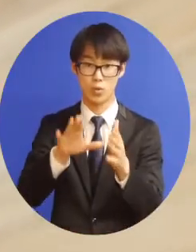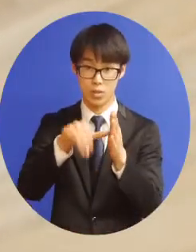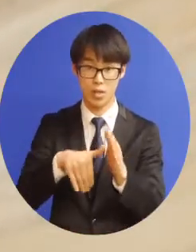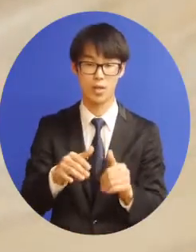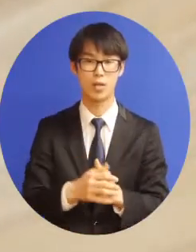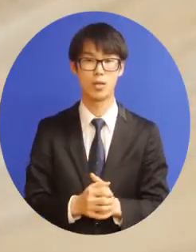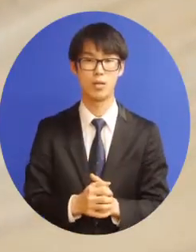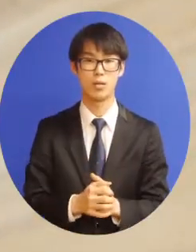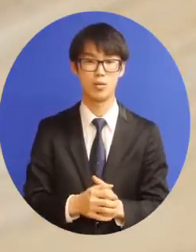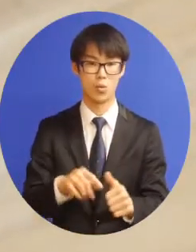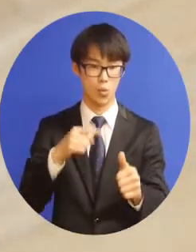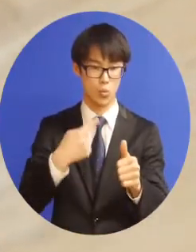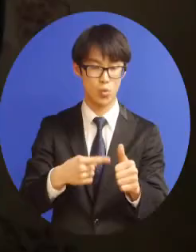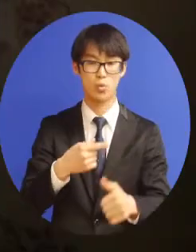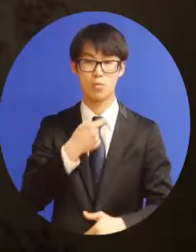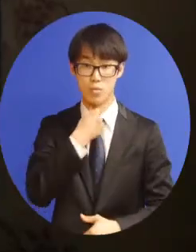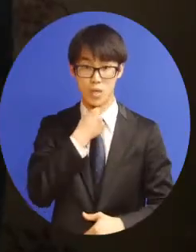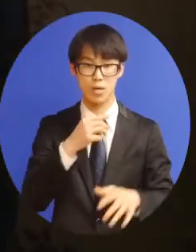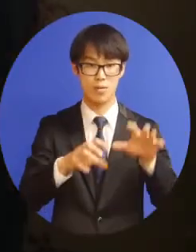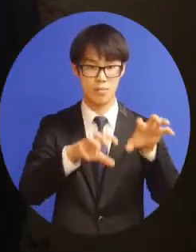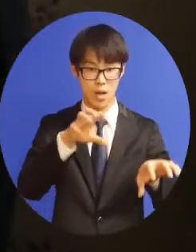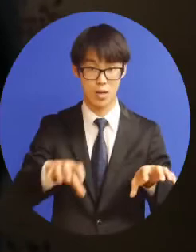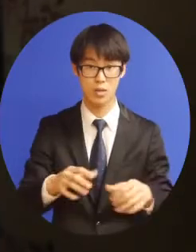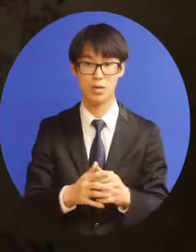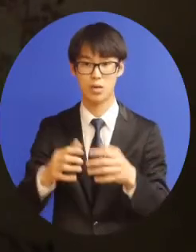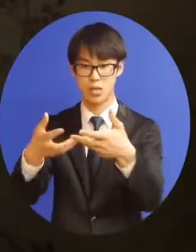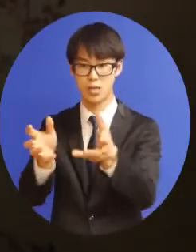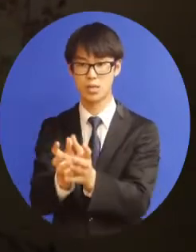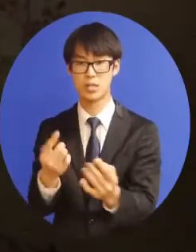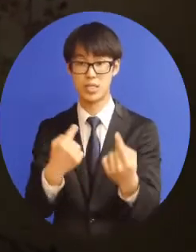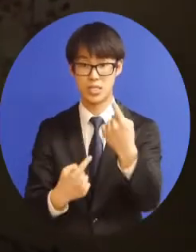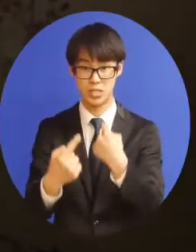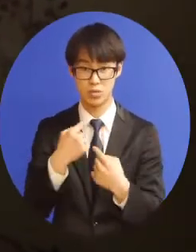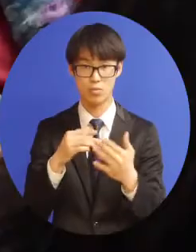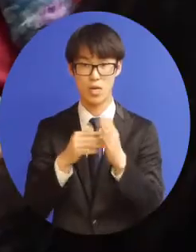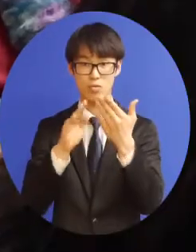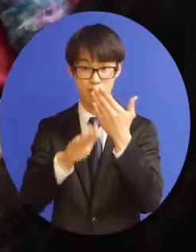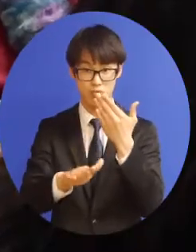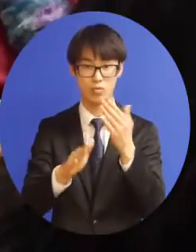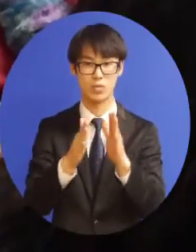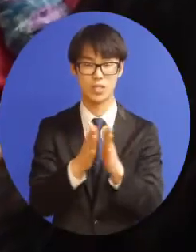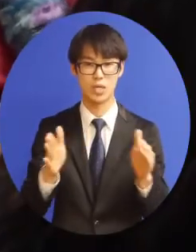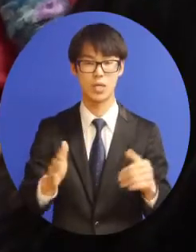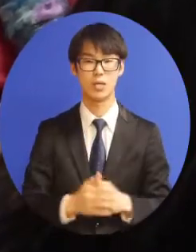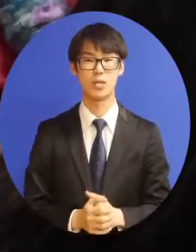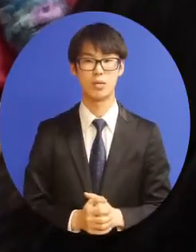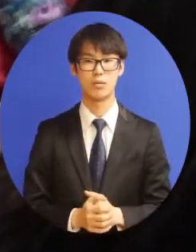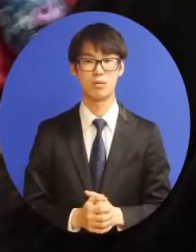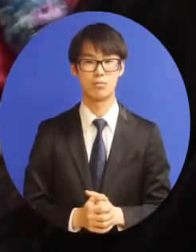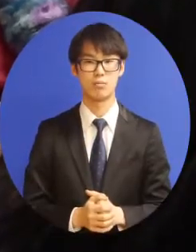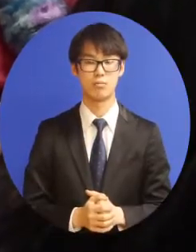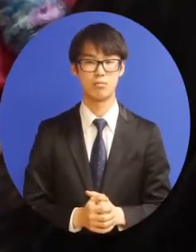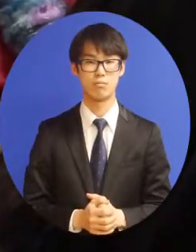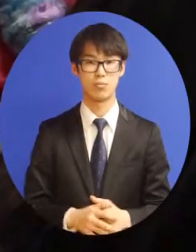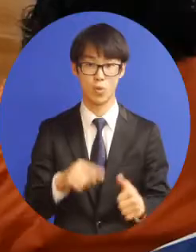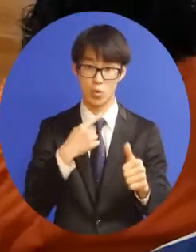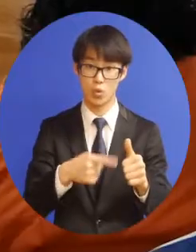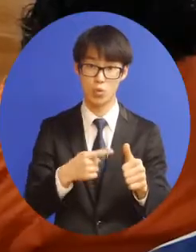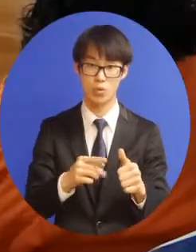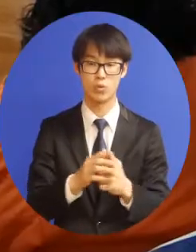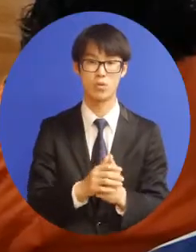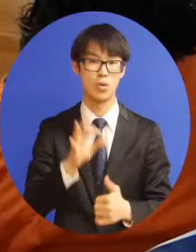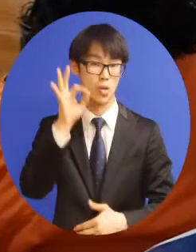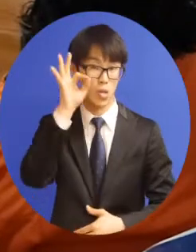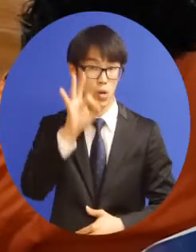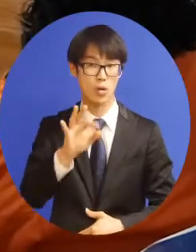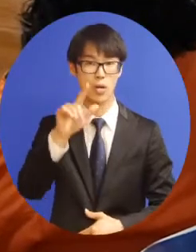교육은 교육을 원하는 마을과 단체 등에서 신청을 받아 진행됩니다. 신달 1위 정보화 교육은 열흘간